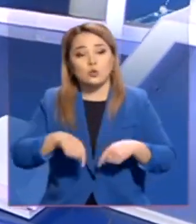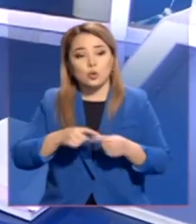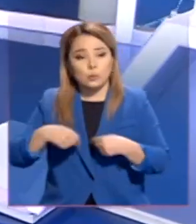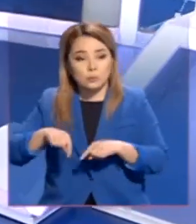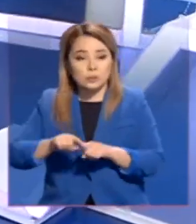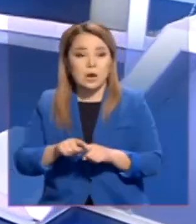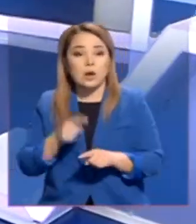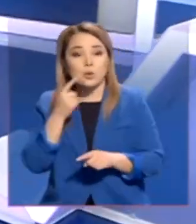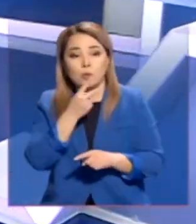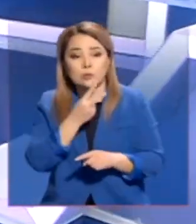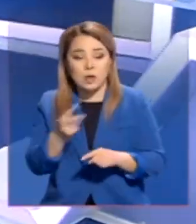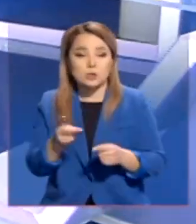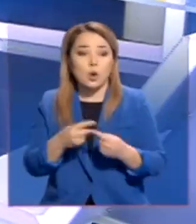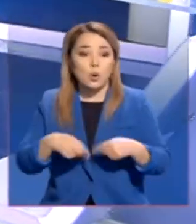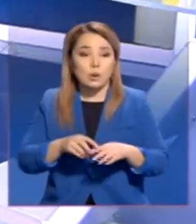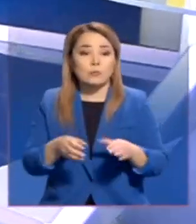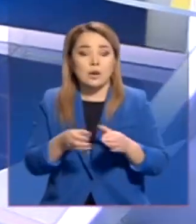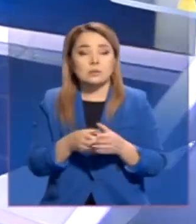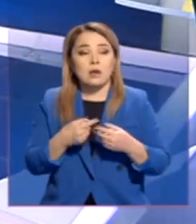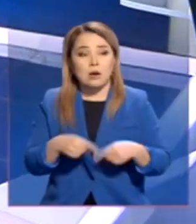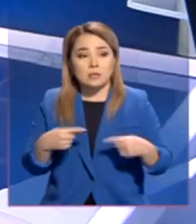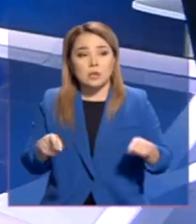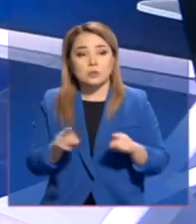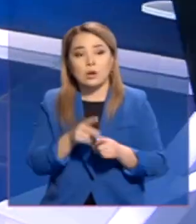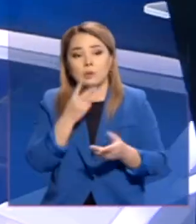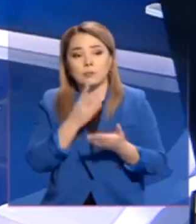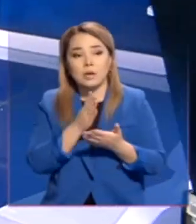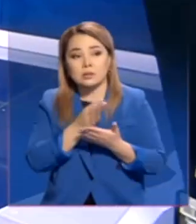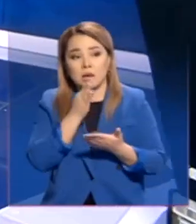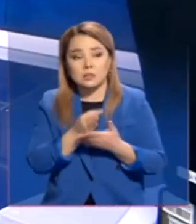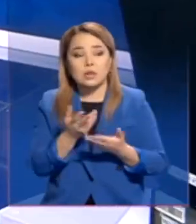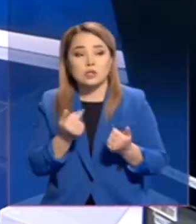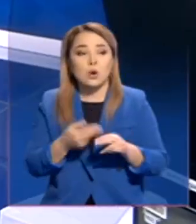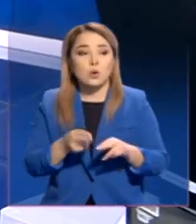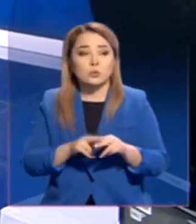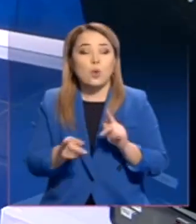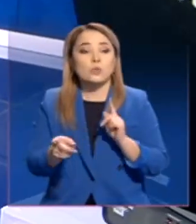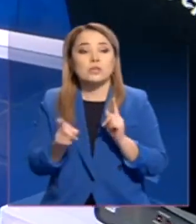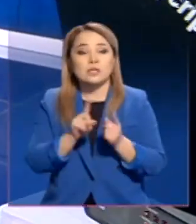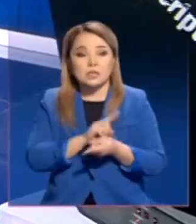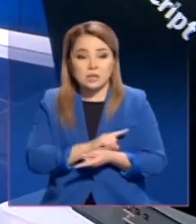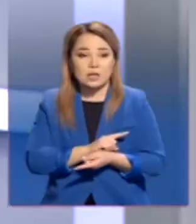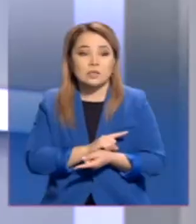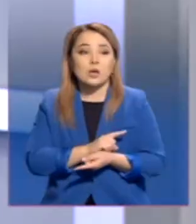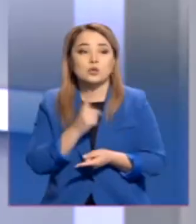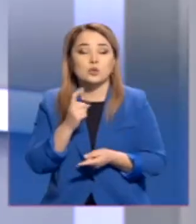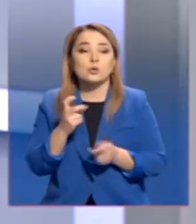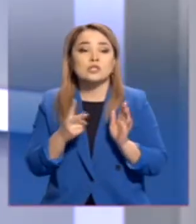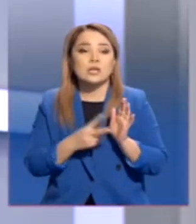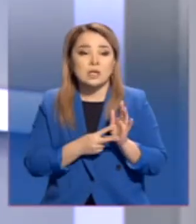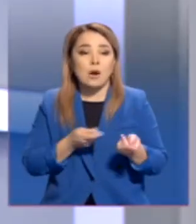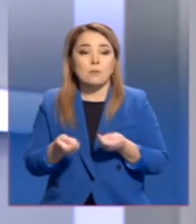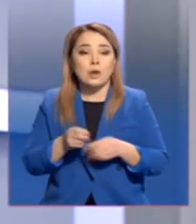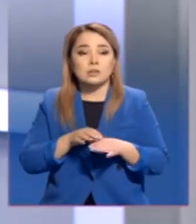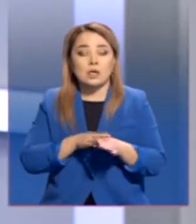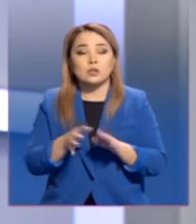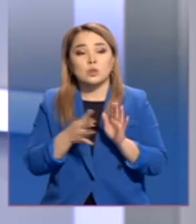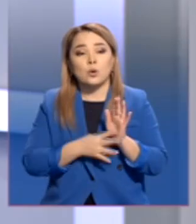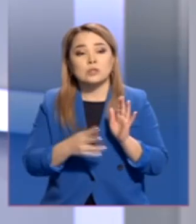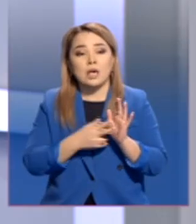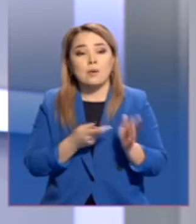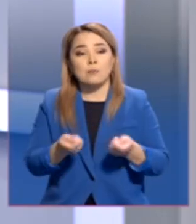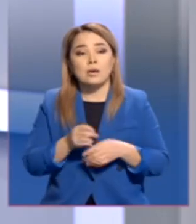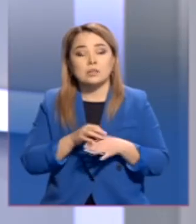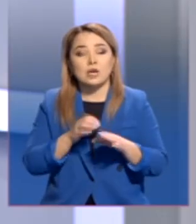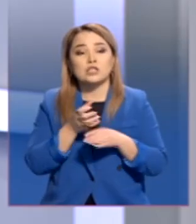ұйымдардың көзқарастарын, қоғамның әртүрлі көзқарастарын білдіру болған. Және де бұл жерде өзгерістер 107 мандат қазір 98